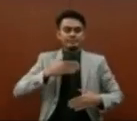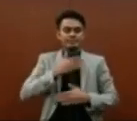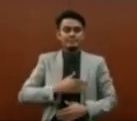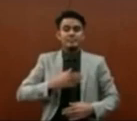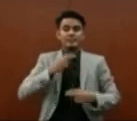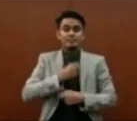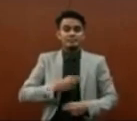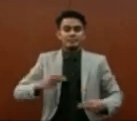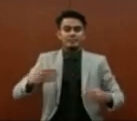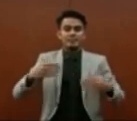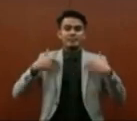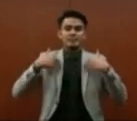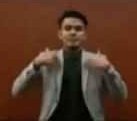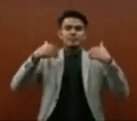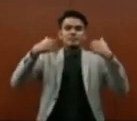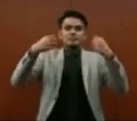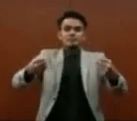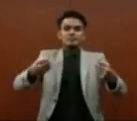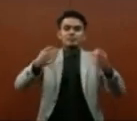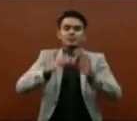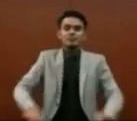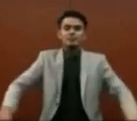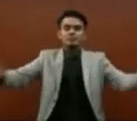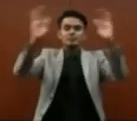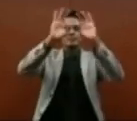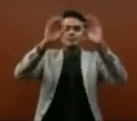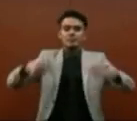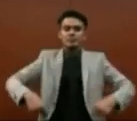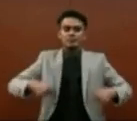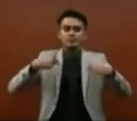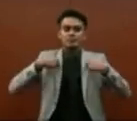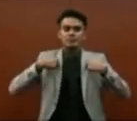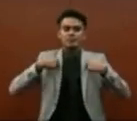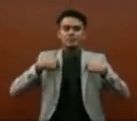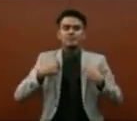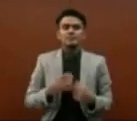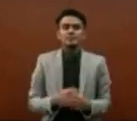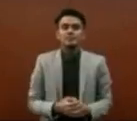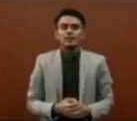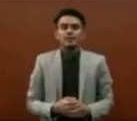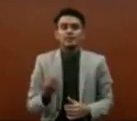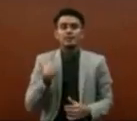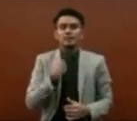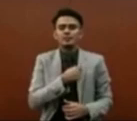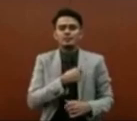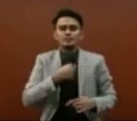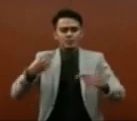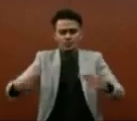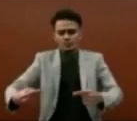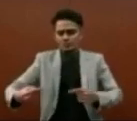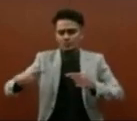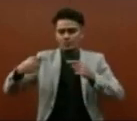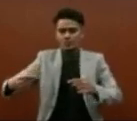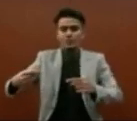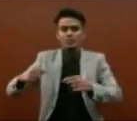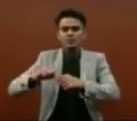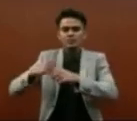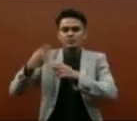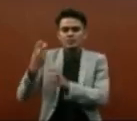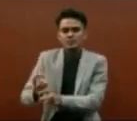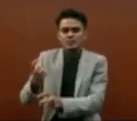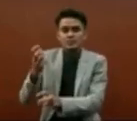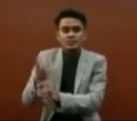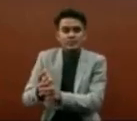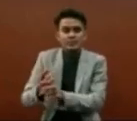adalah satu nikmat yang maha penting dalam kehidupan ini meskipun kita semua bergelut dengan serba payah